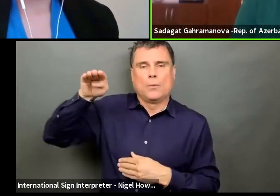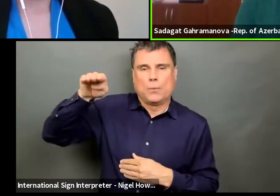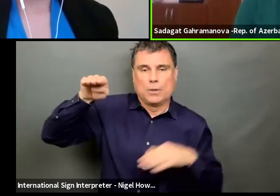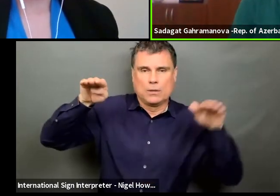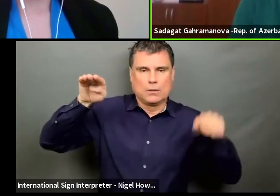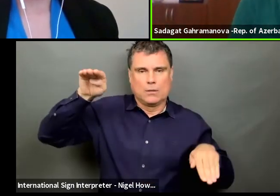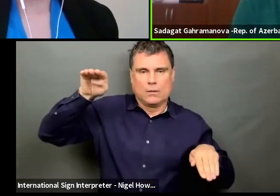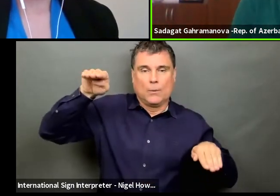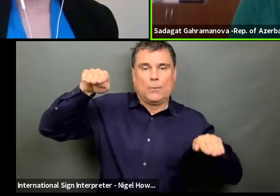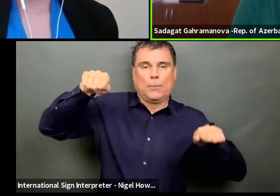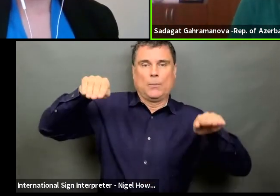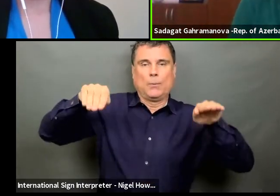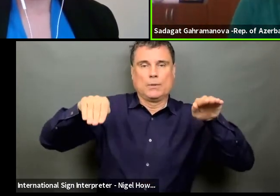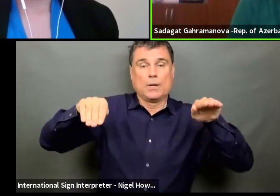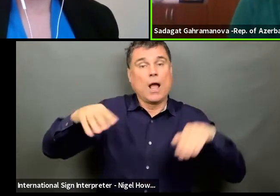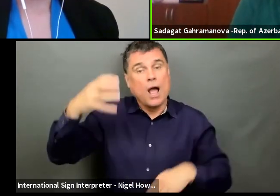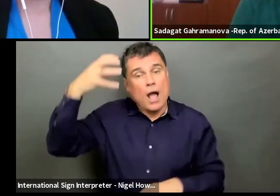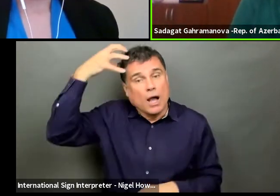целью решения проблемы